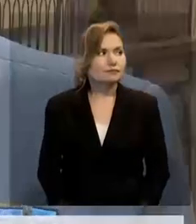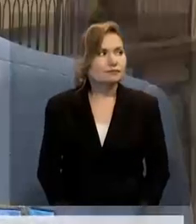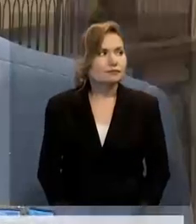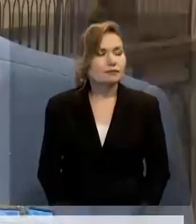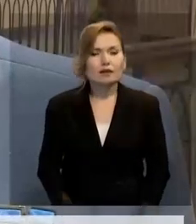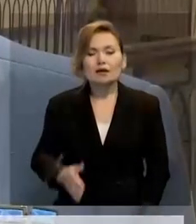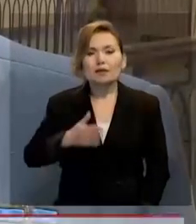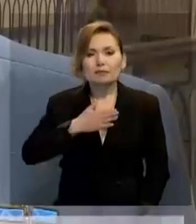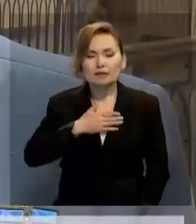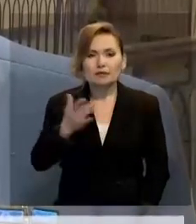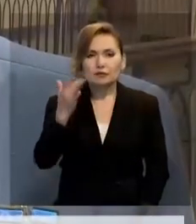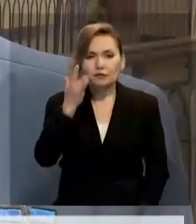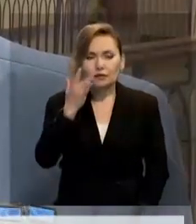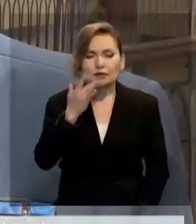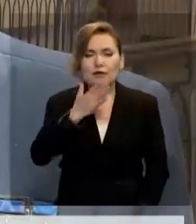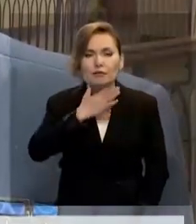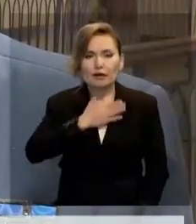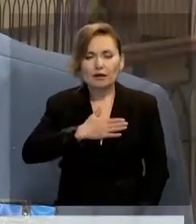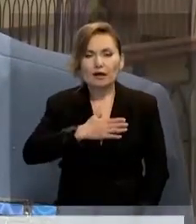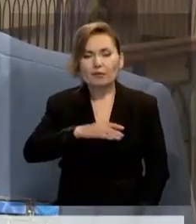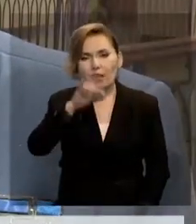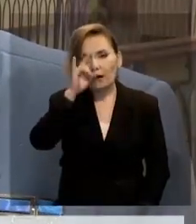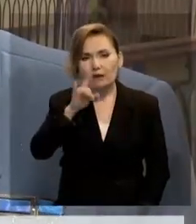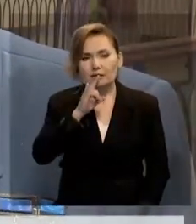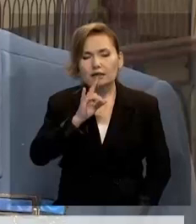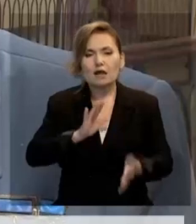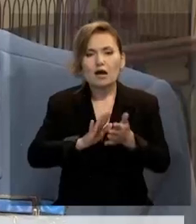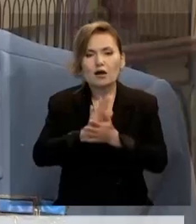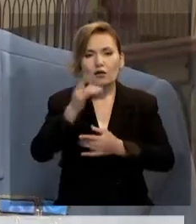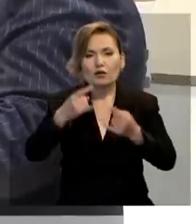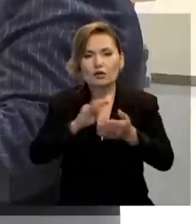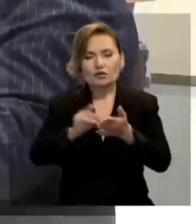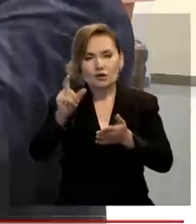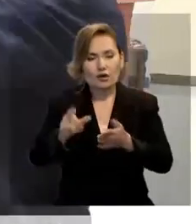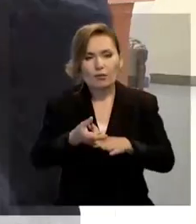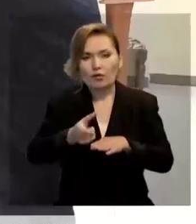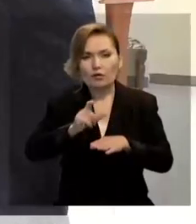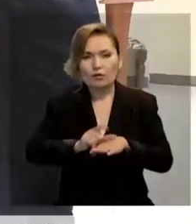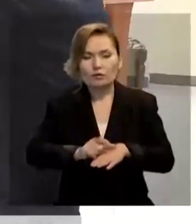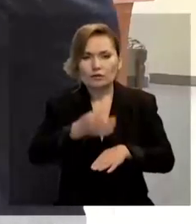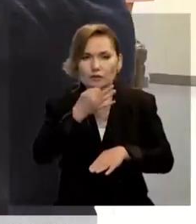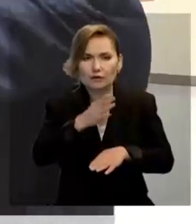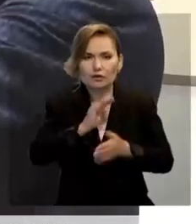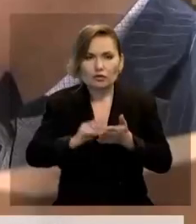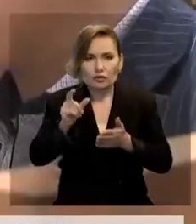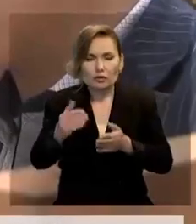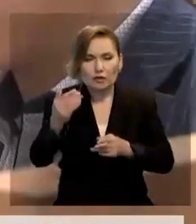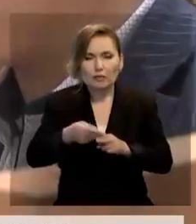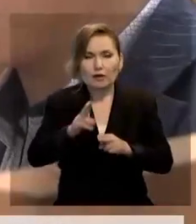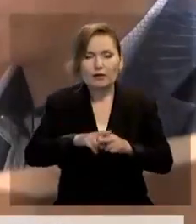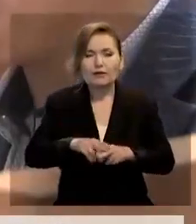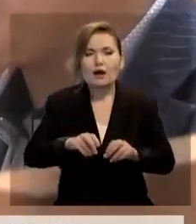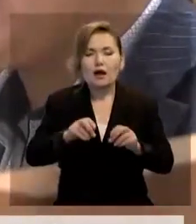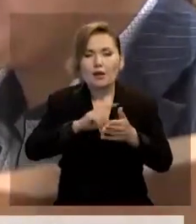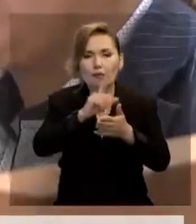ризамын. Қазіргі жастардың қалам сілтеуі, тақырып қоюына, тапқырлығы. Жастар демекші, қазіргі кәсіби бірталай журналистің